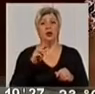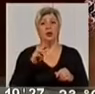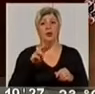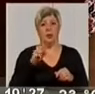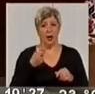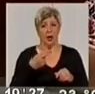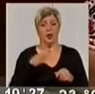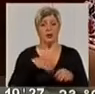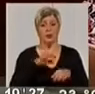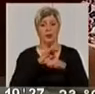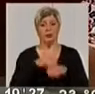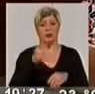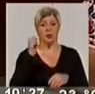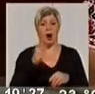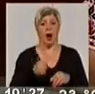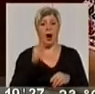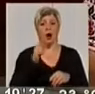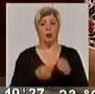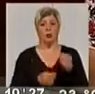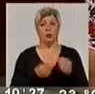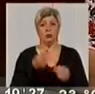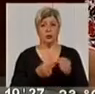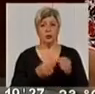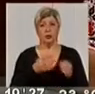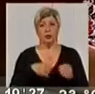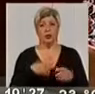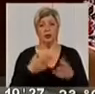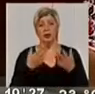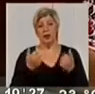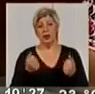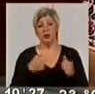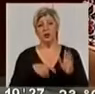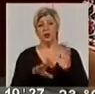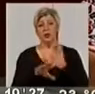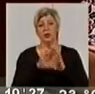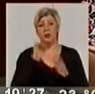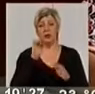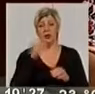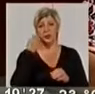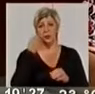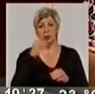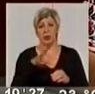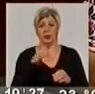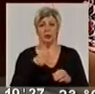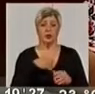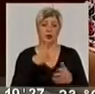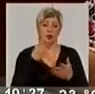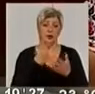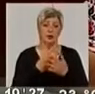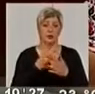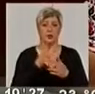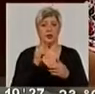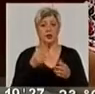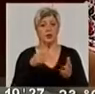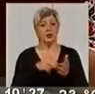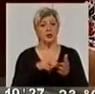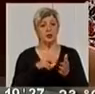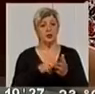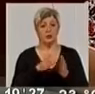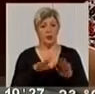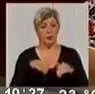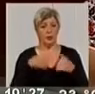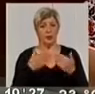ніж ми безумовно відбираємо кращих. Безумовно, дивимося і по ціновим пропозиціям. Але перш ніж заключити